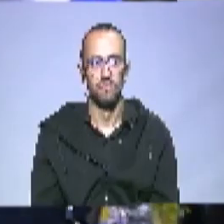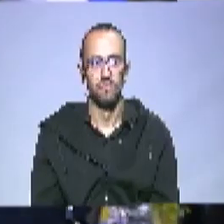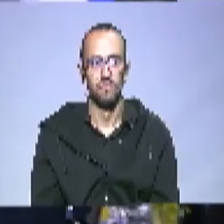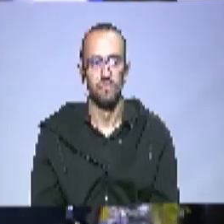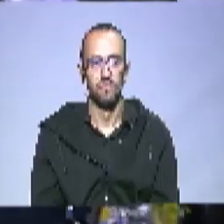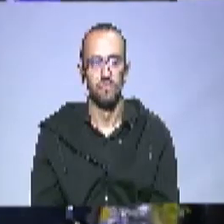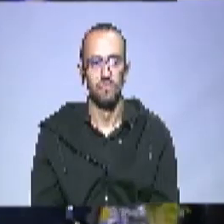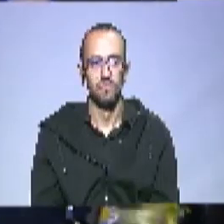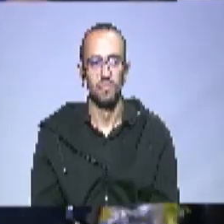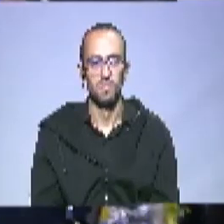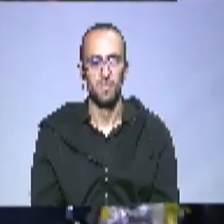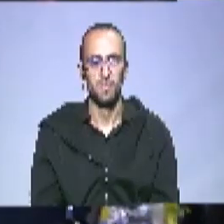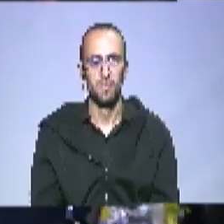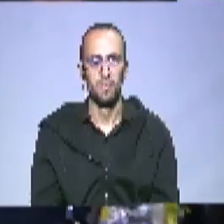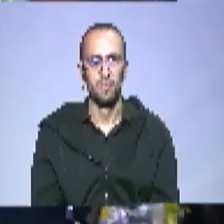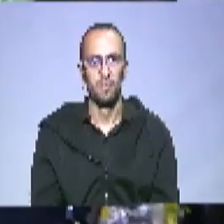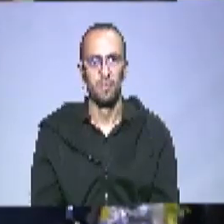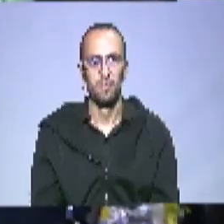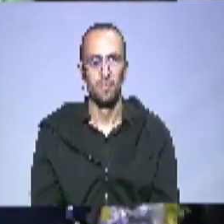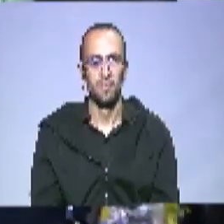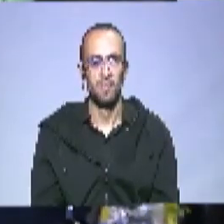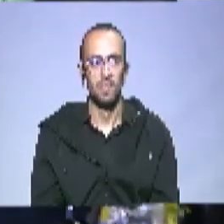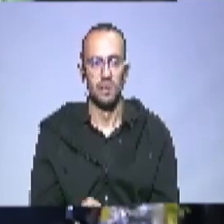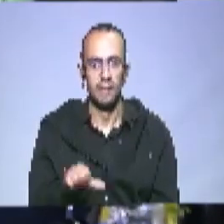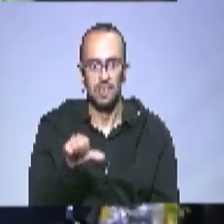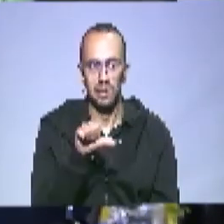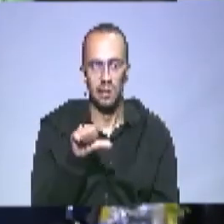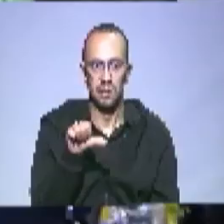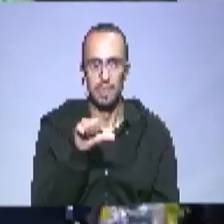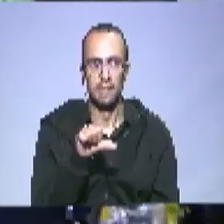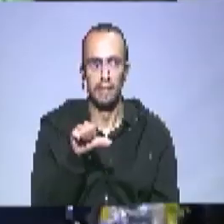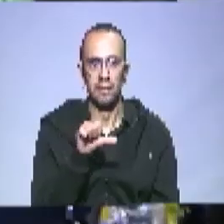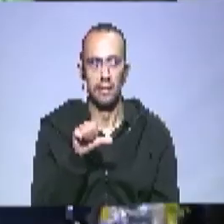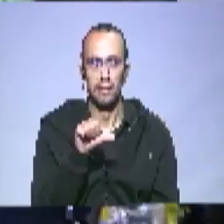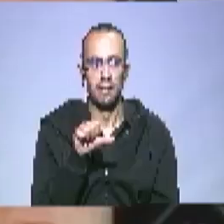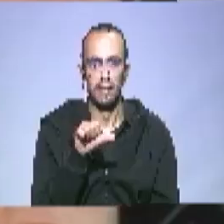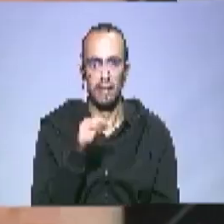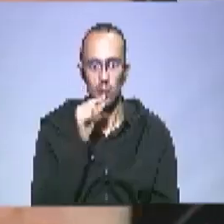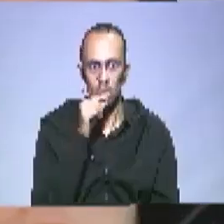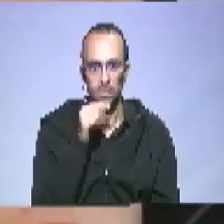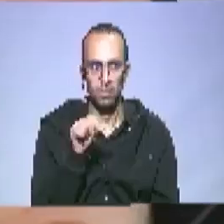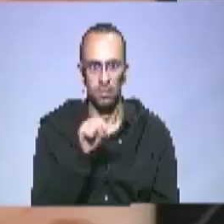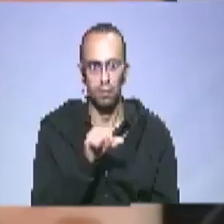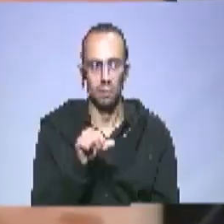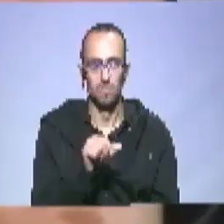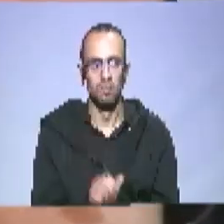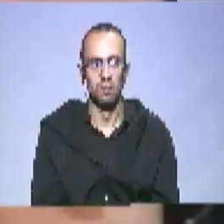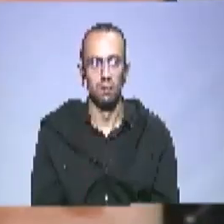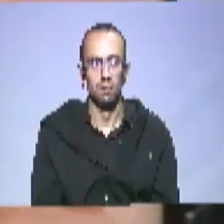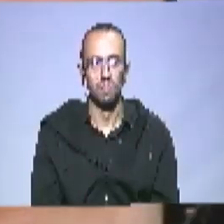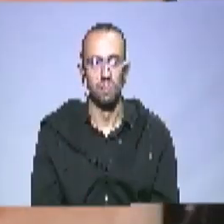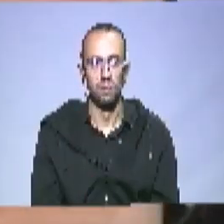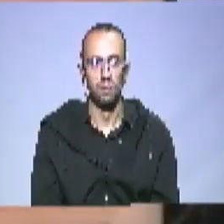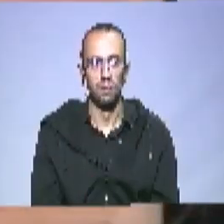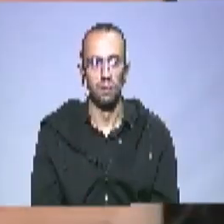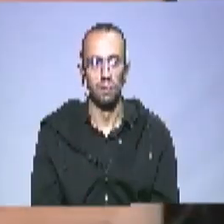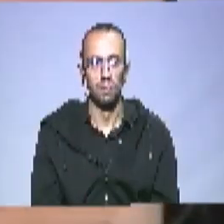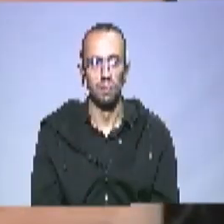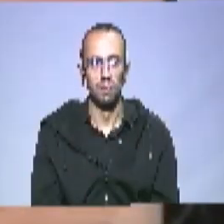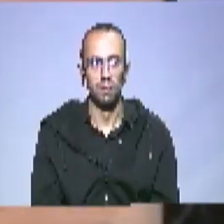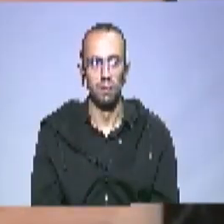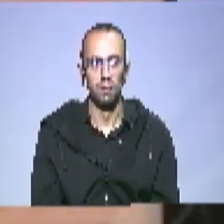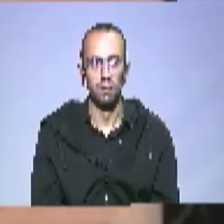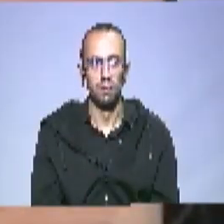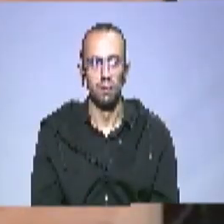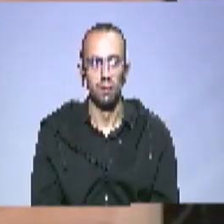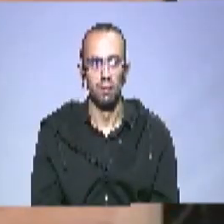نجيب شوية لبن جوز هند، نجيب شوية زيت. طبقات يعني؟ نجيب شوية زيت. طبقات ولا عشان تسقيها ولا استنى لما